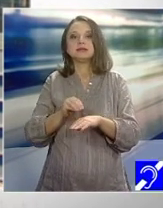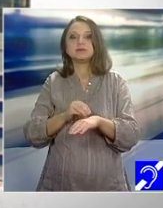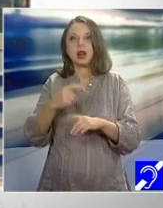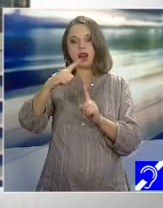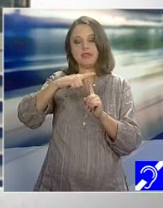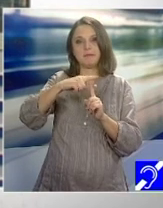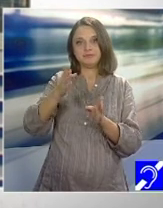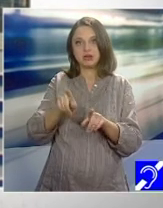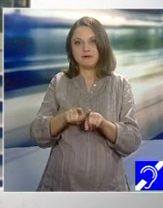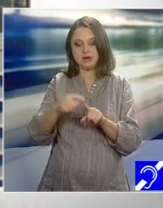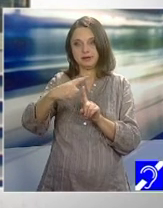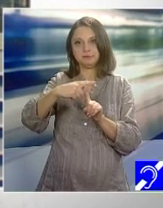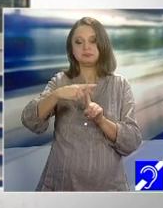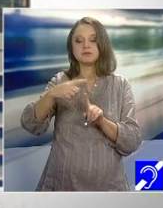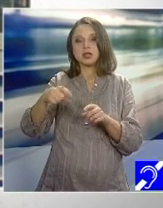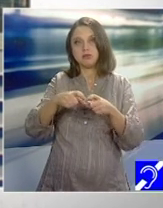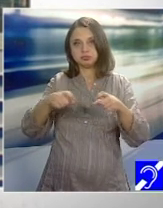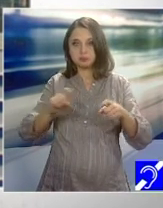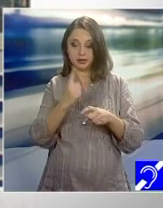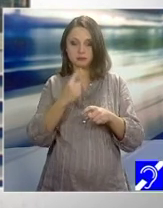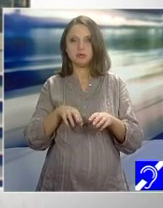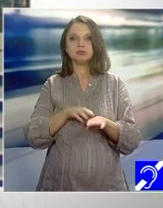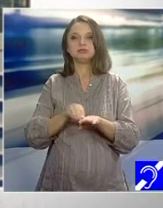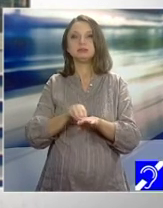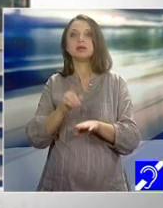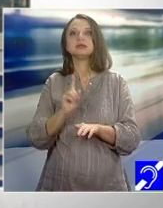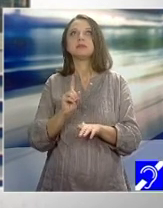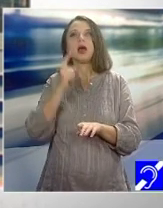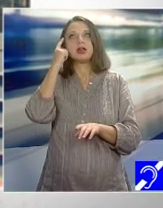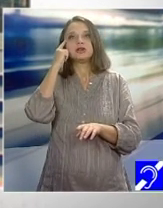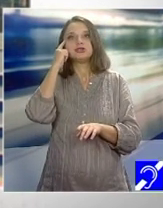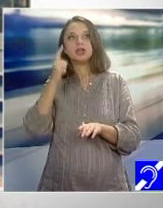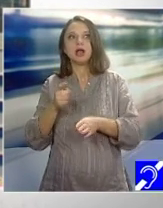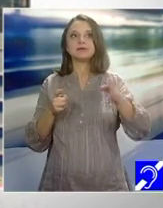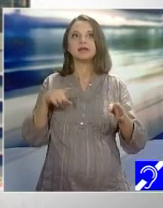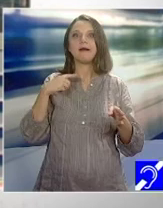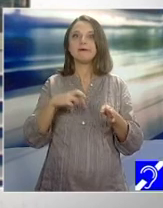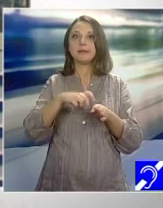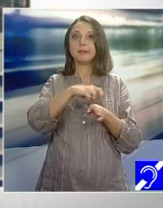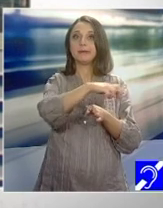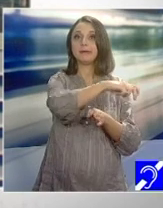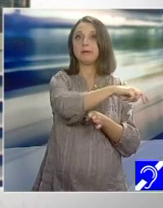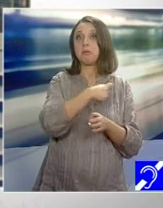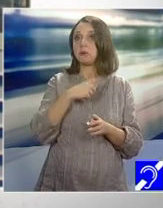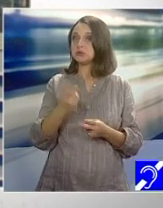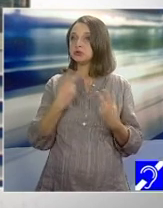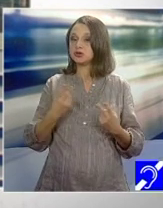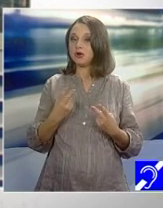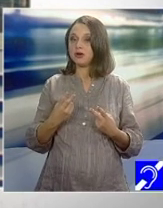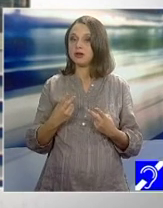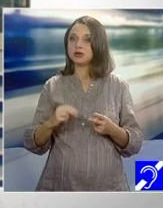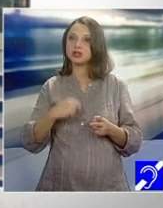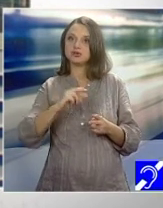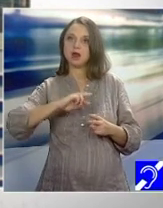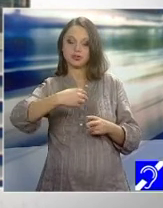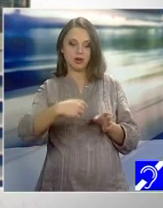când ajungi la primul covoraș acesta de pe trotuar, atunci știi că în partea stângă este o trecere. Și ajungi la al doilea covoraș care